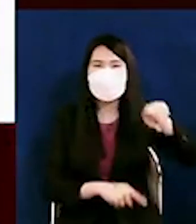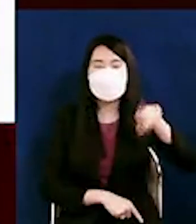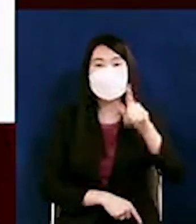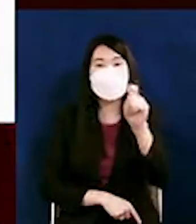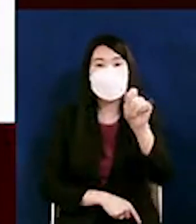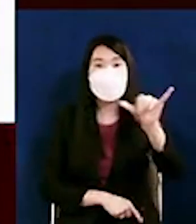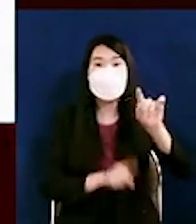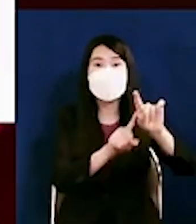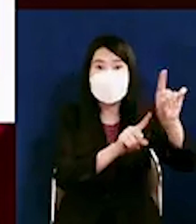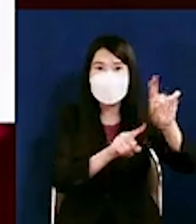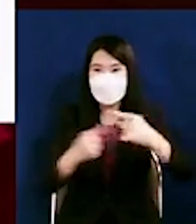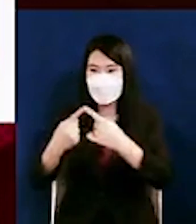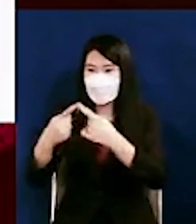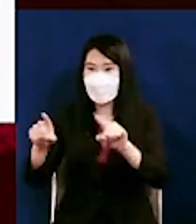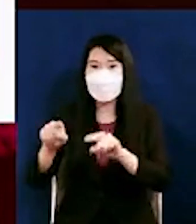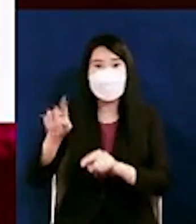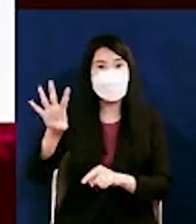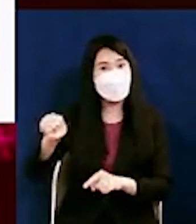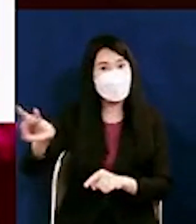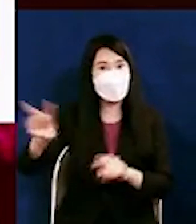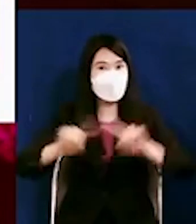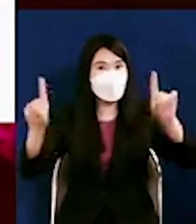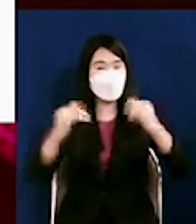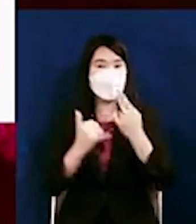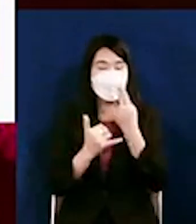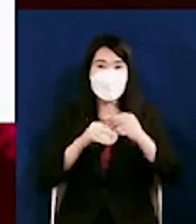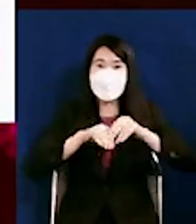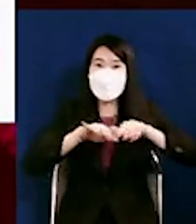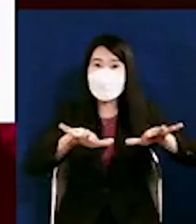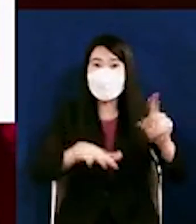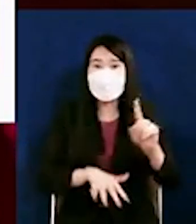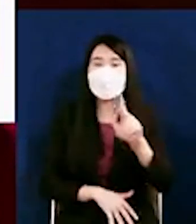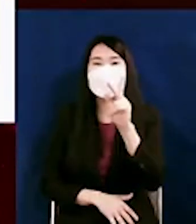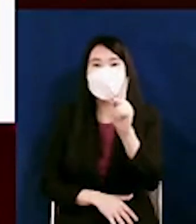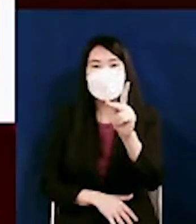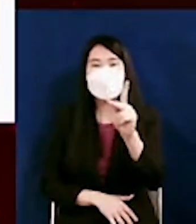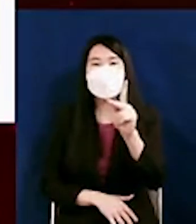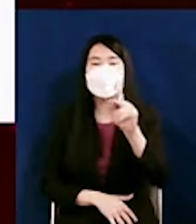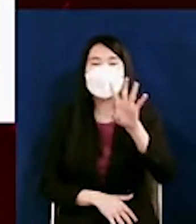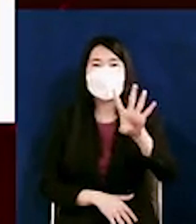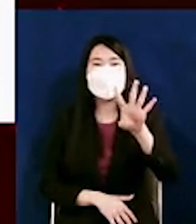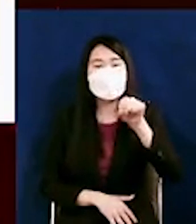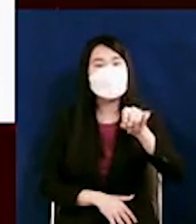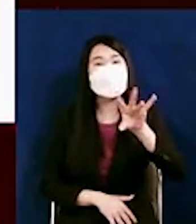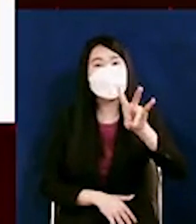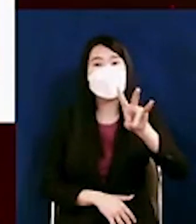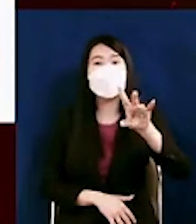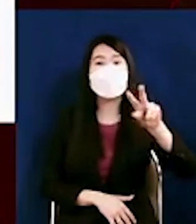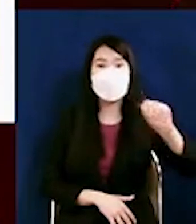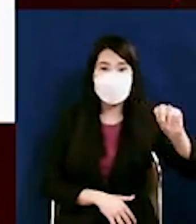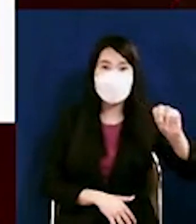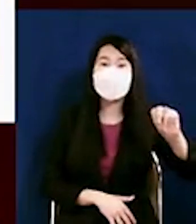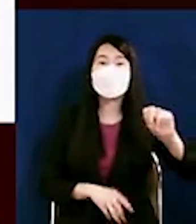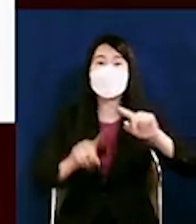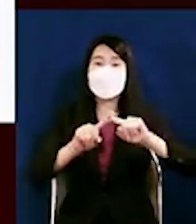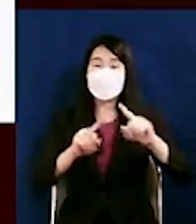ครับAY1 เนี่ยมันเกิดการกลายพันธุ์ที่ K417N ซึ่งขณะนี้เนี่ย